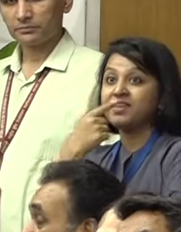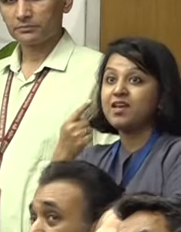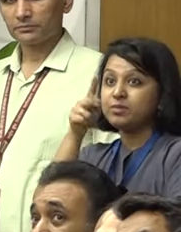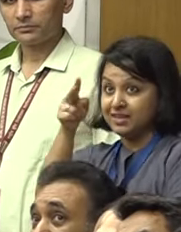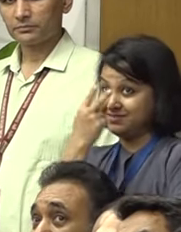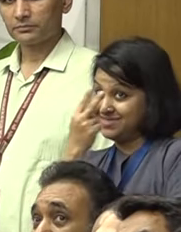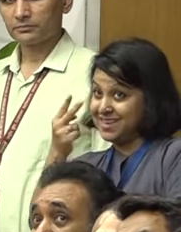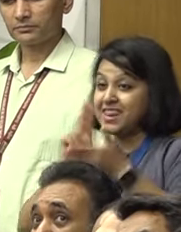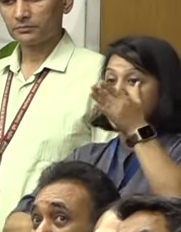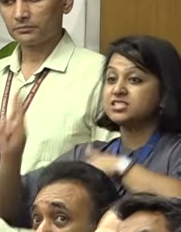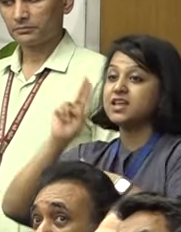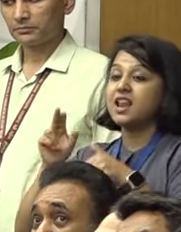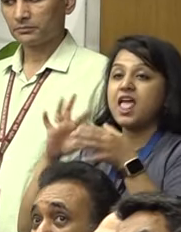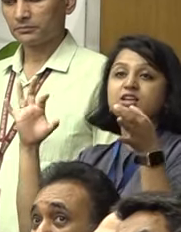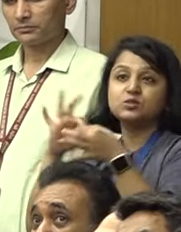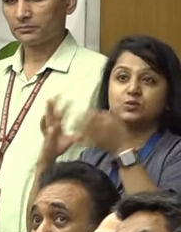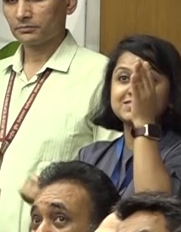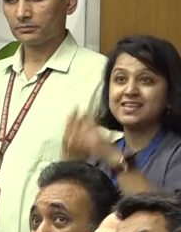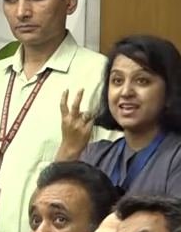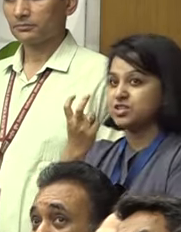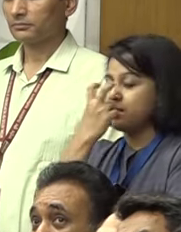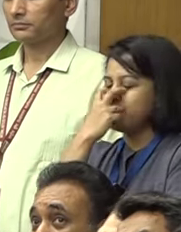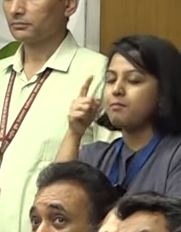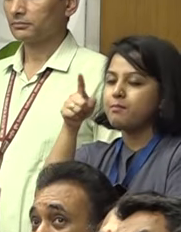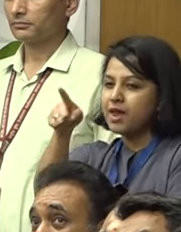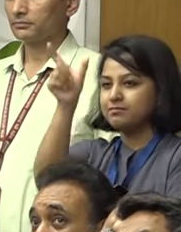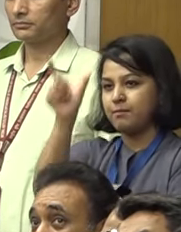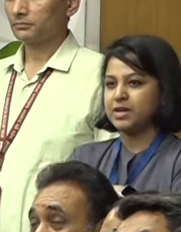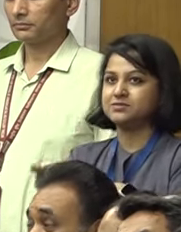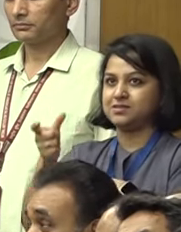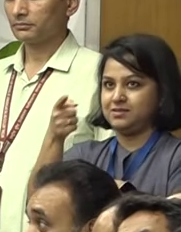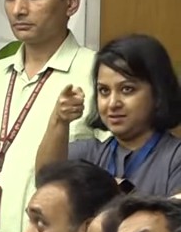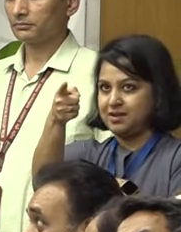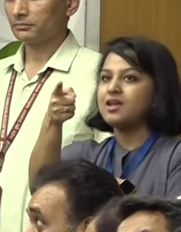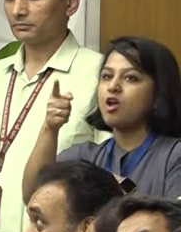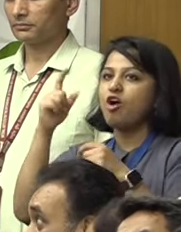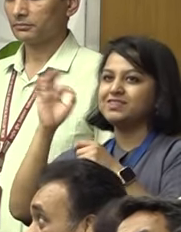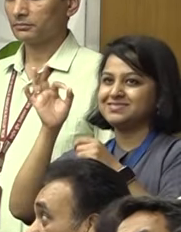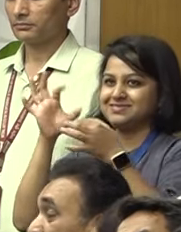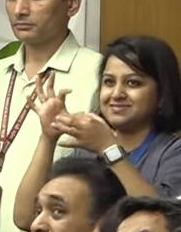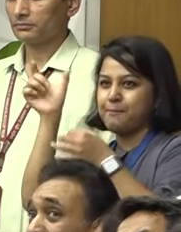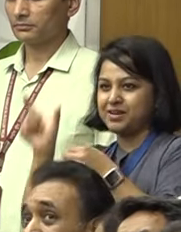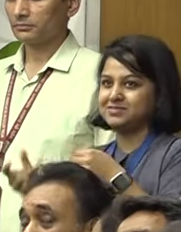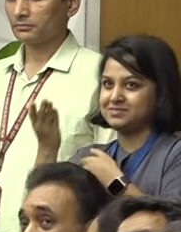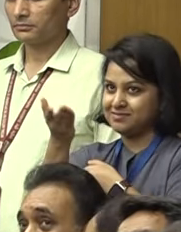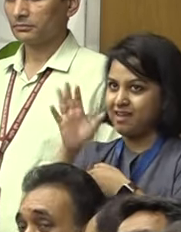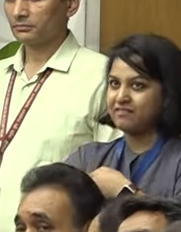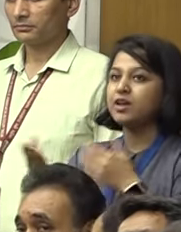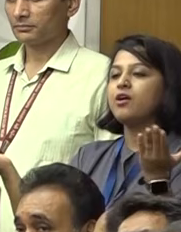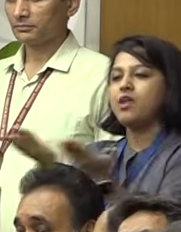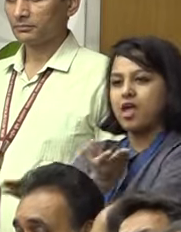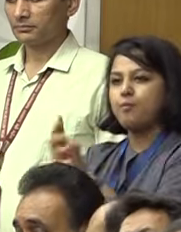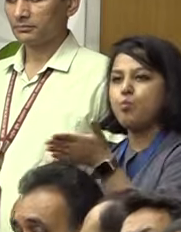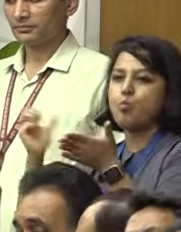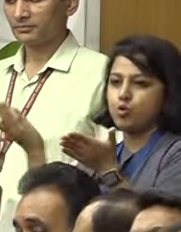नेशनल एसोसिएशन फॉर द ब्लाइंड मुंबई के प्रतिनिधि हमारे साथ यहाँ मौजूद हैं। तथा समझौता ज्ञापन की कॉपी भी आप यहाँ